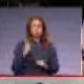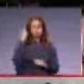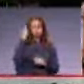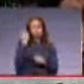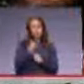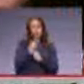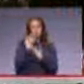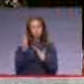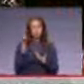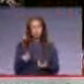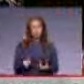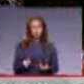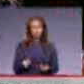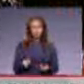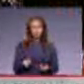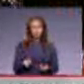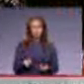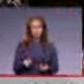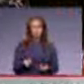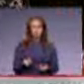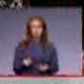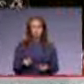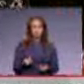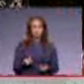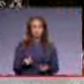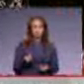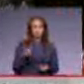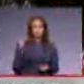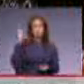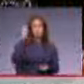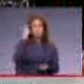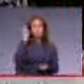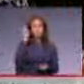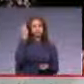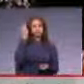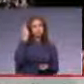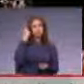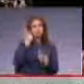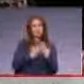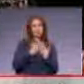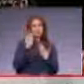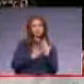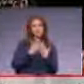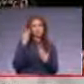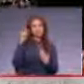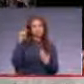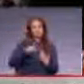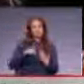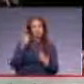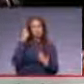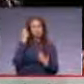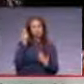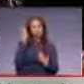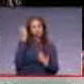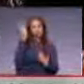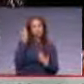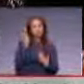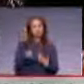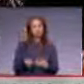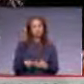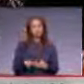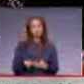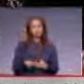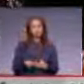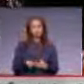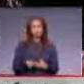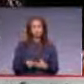ايوه. من فين كان عنده البعد ان في دوله جديده؟ لا، حاجه مش معقوله. قلت لها هي